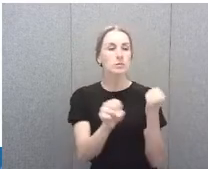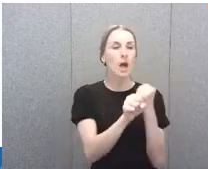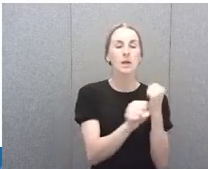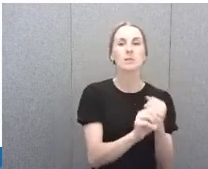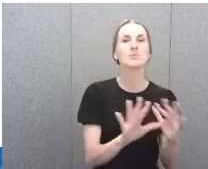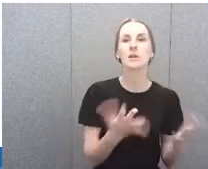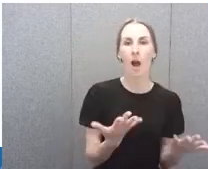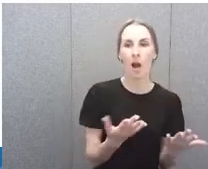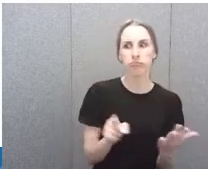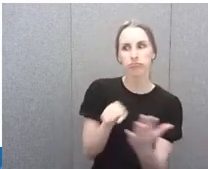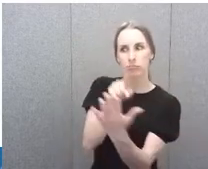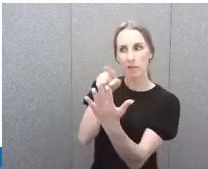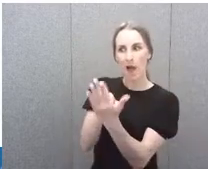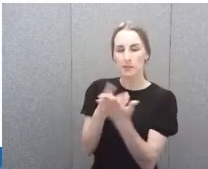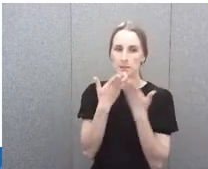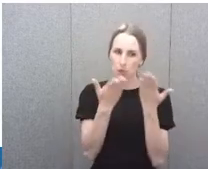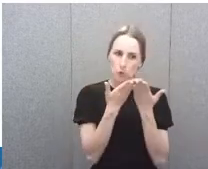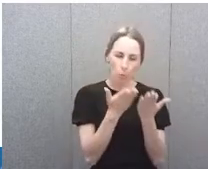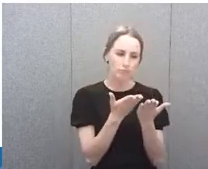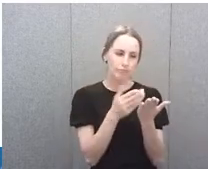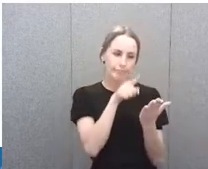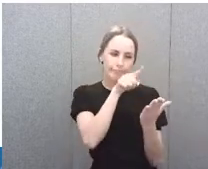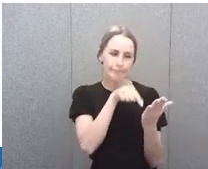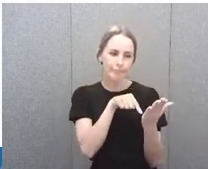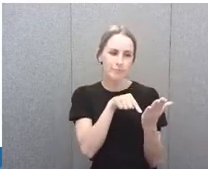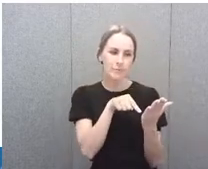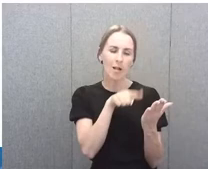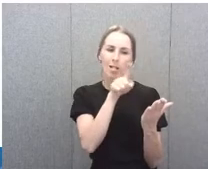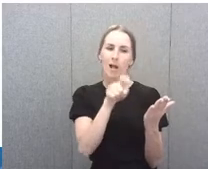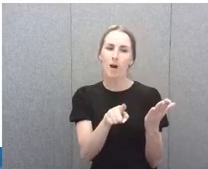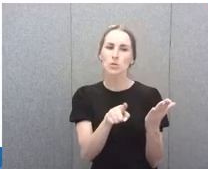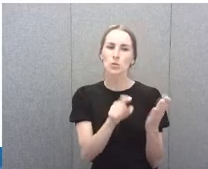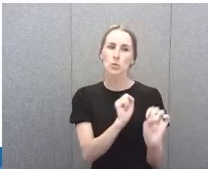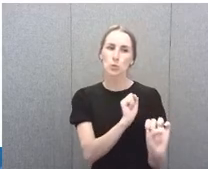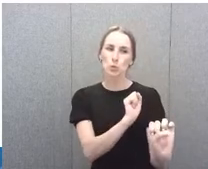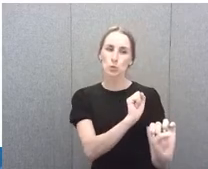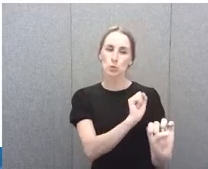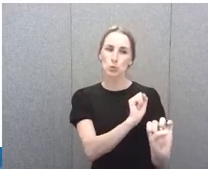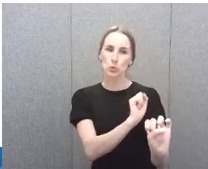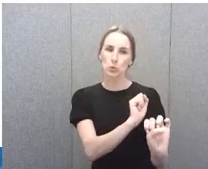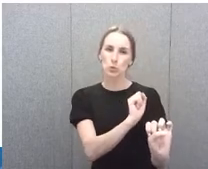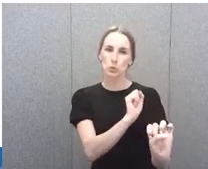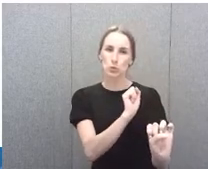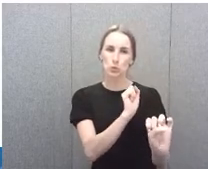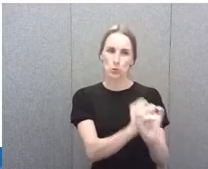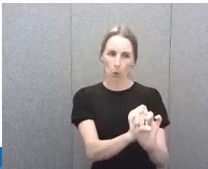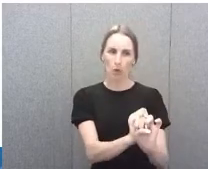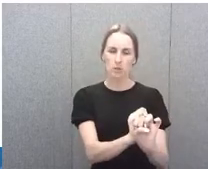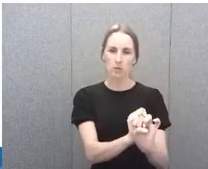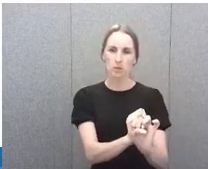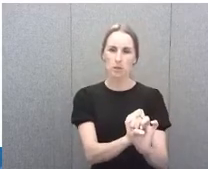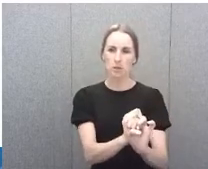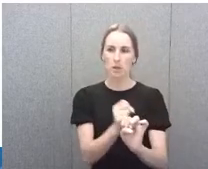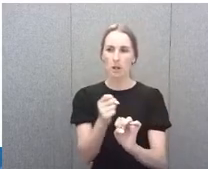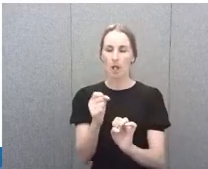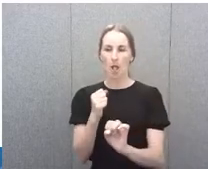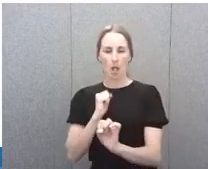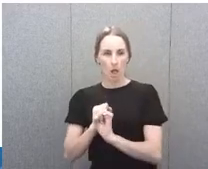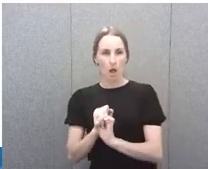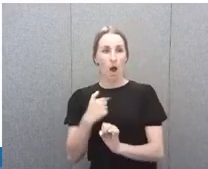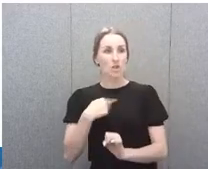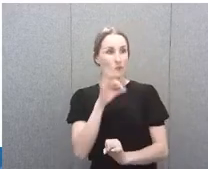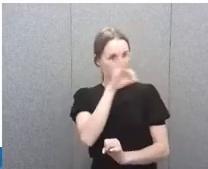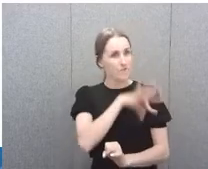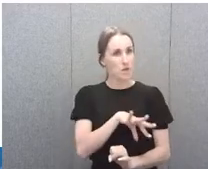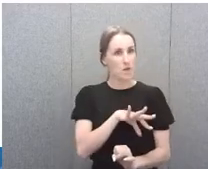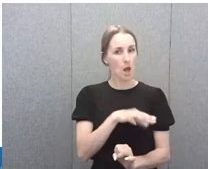процитировать вопрос из одной книги. «Что бы ты делал, если бы ты не боялся?» И мне кажется, надо просто перестать задавать